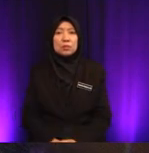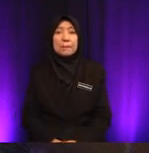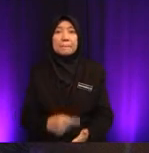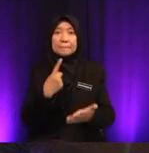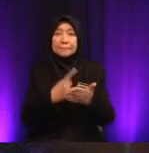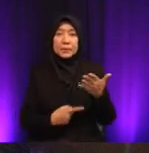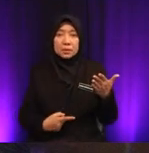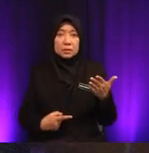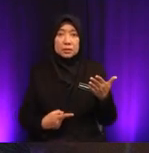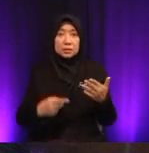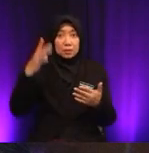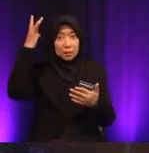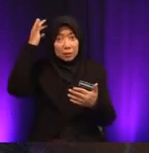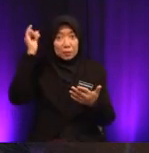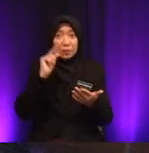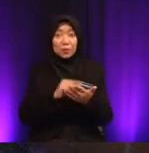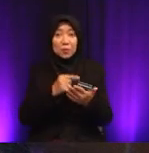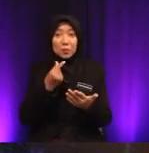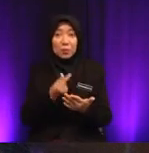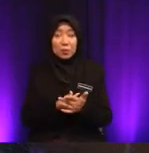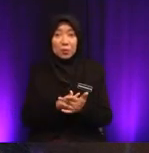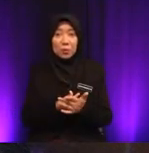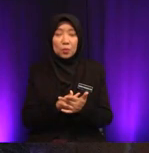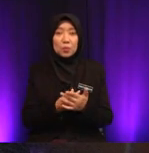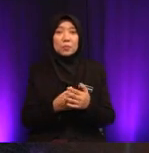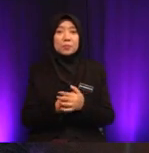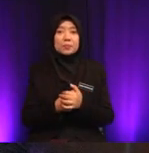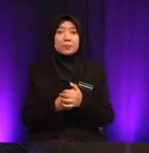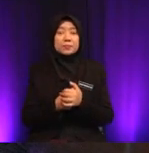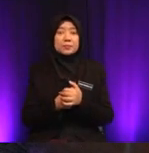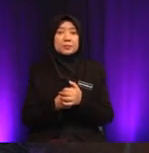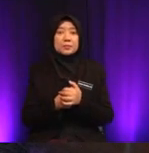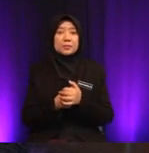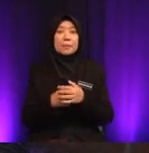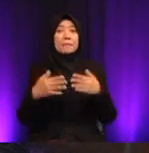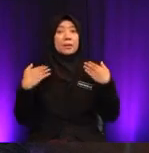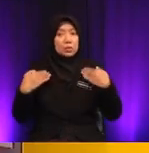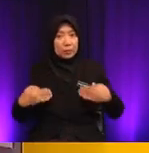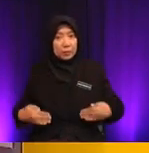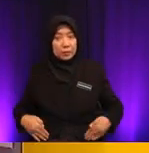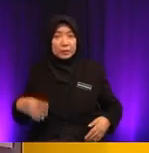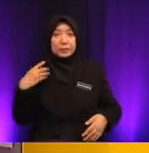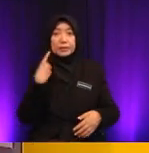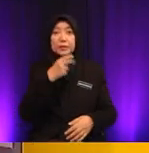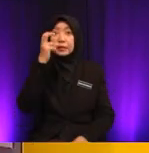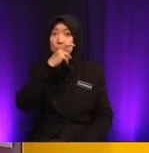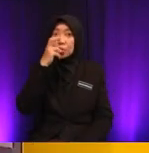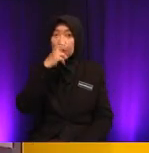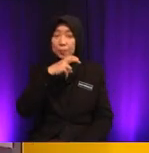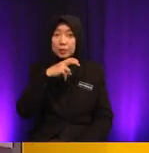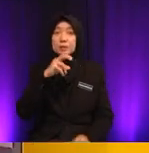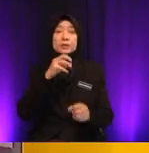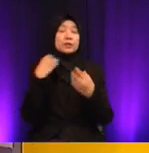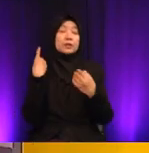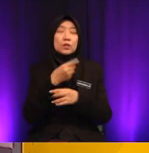rambut yang gugu itu bukan pertumbuhan badan kita kalau secara normal pertumbuhan kita